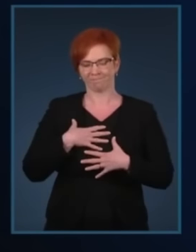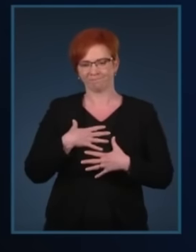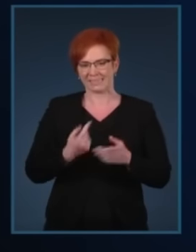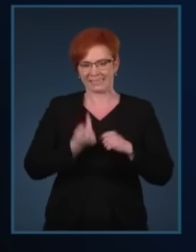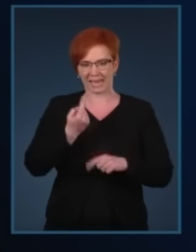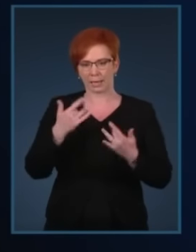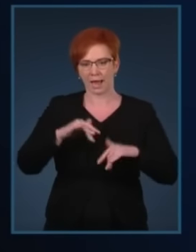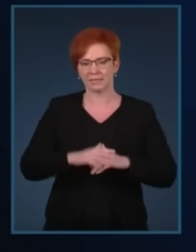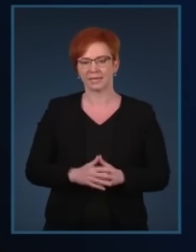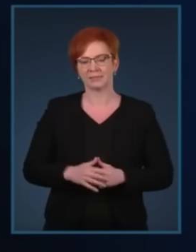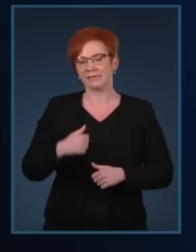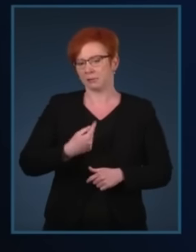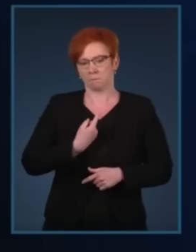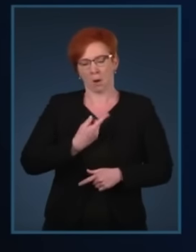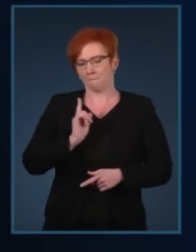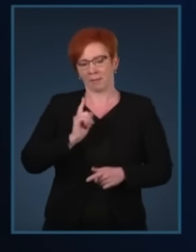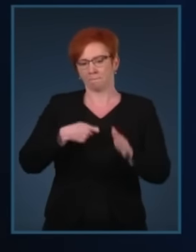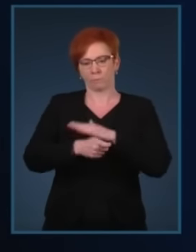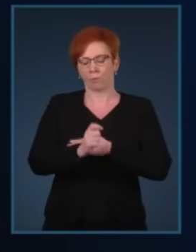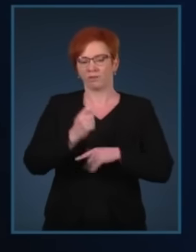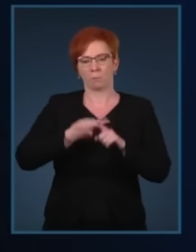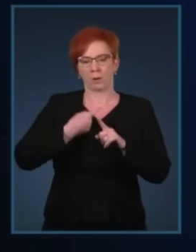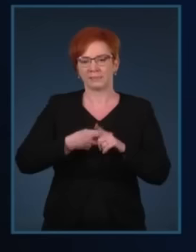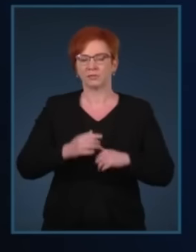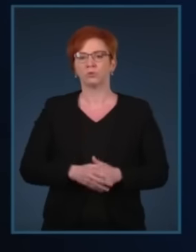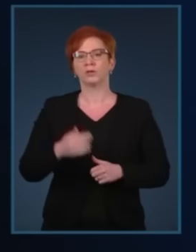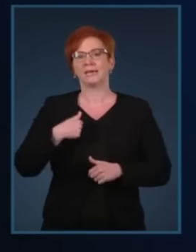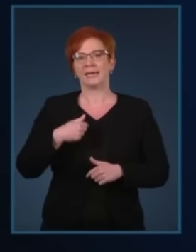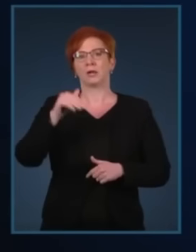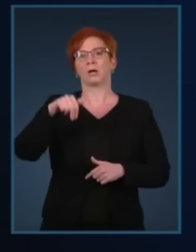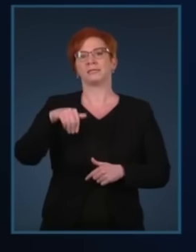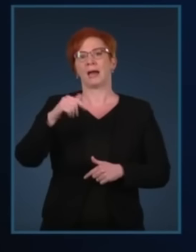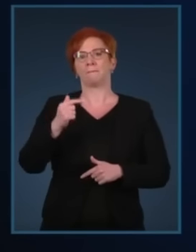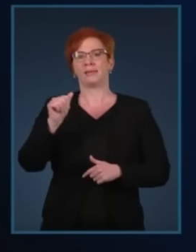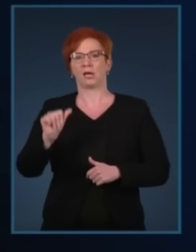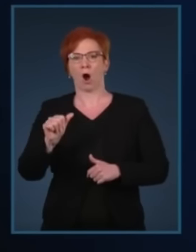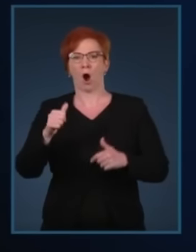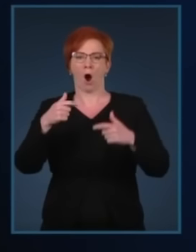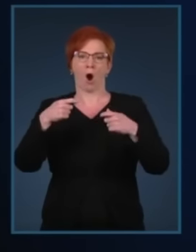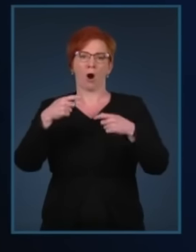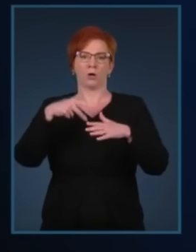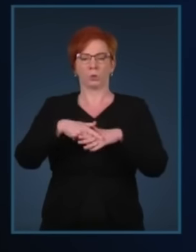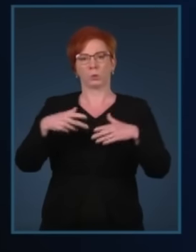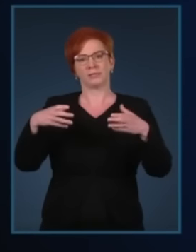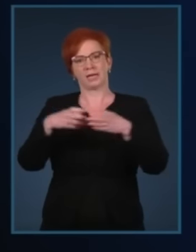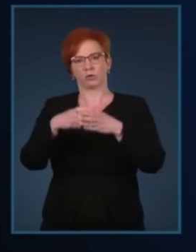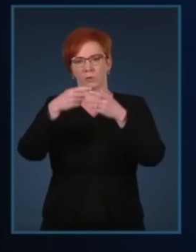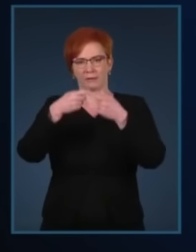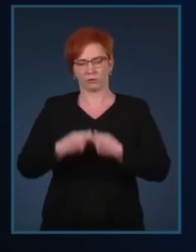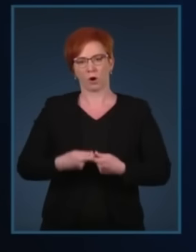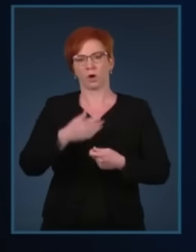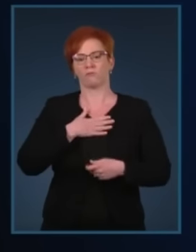helyzet. Én nem vagyok profi politikus, én az MTA köztestületi tagja vagyok, a Techból Sportág egy magyar